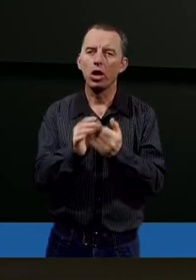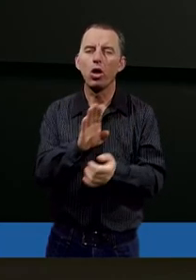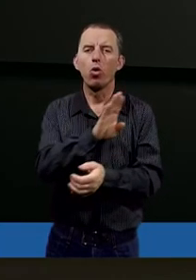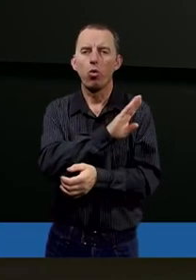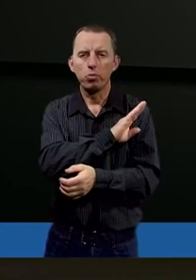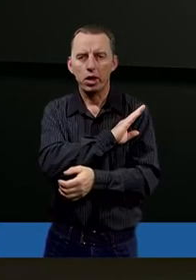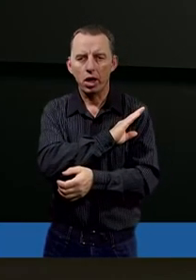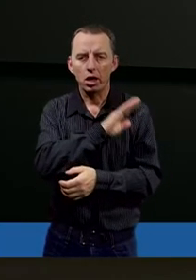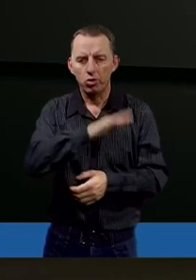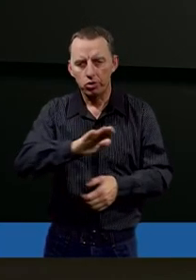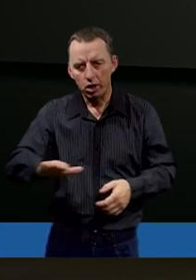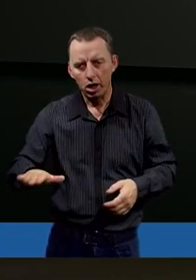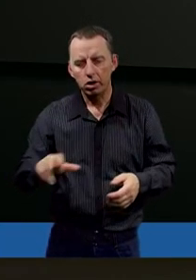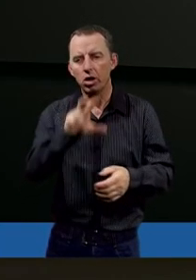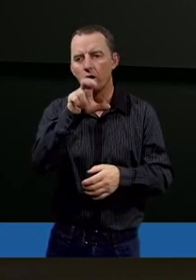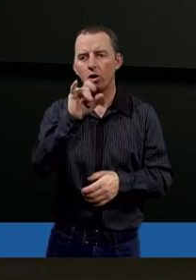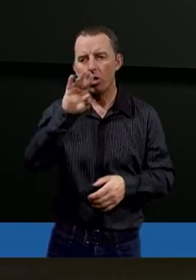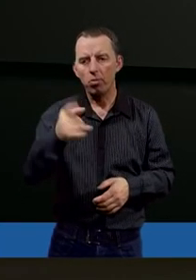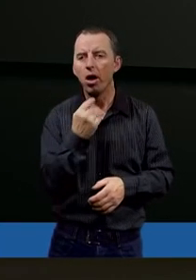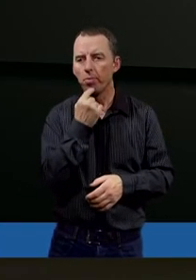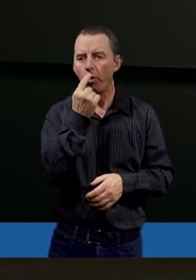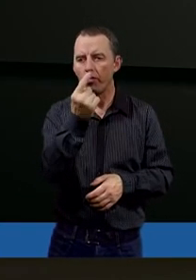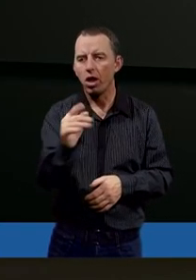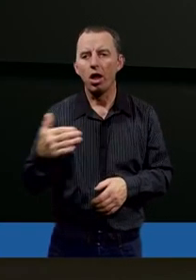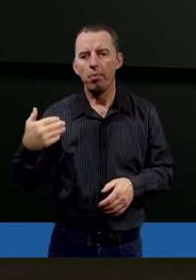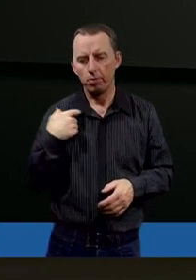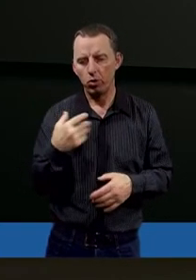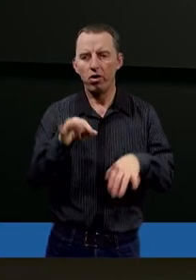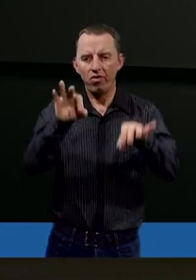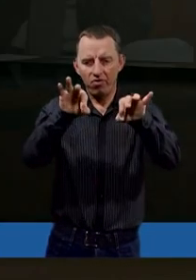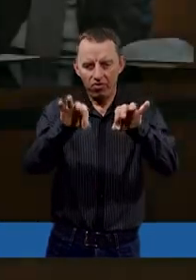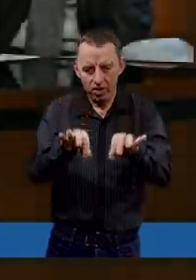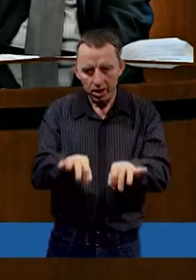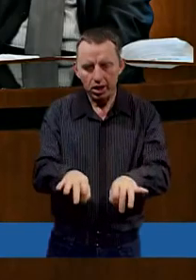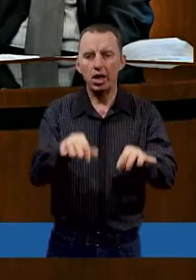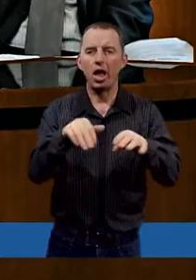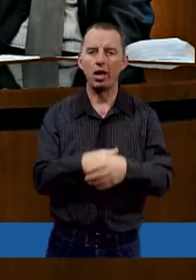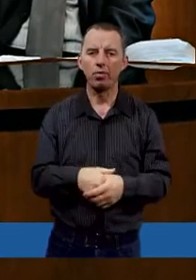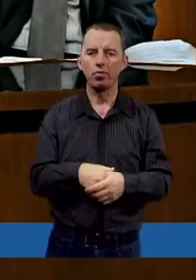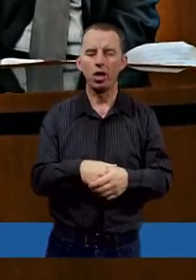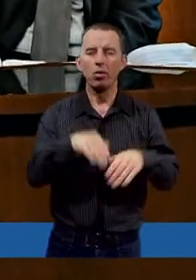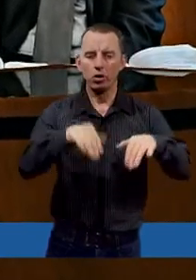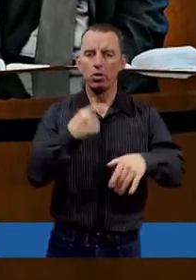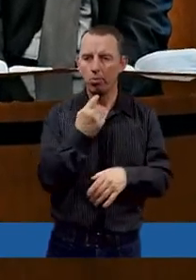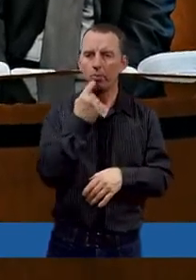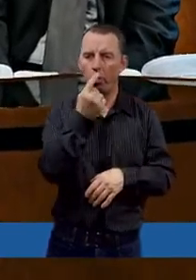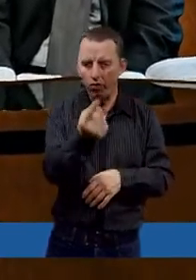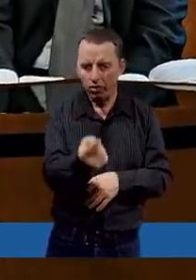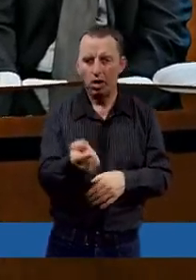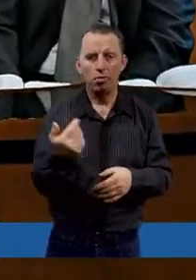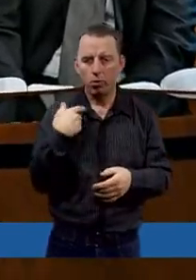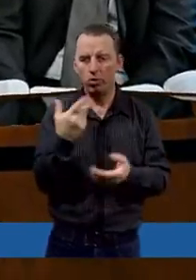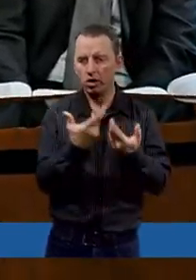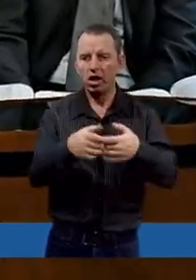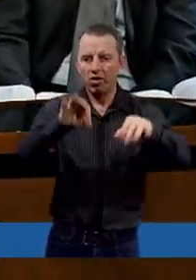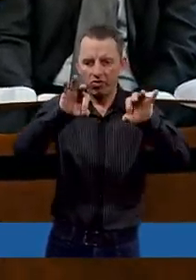umierały dzieci, na przykład Hioba, to co powiemy, by były winne? Czy możemy powiedzieć, że były